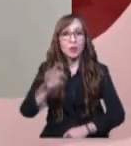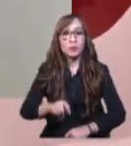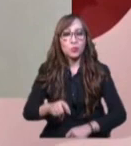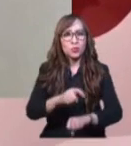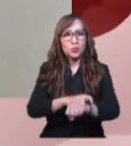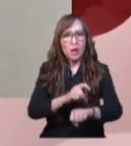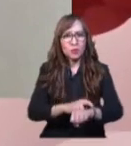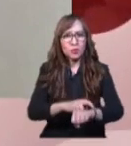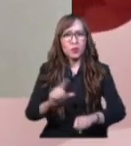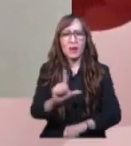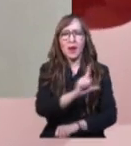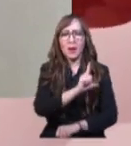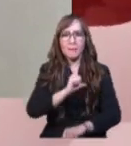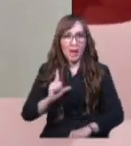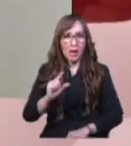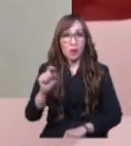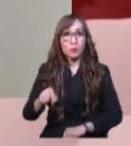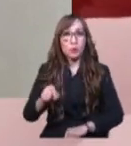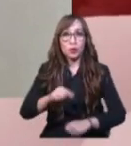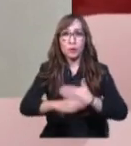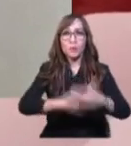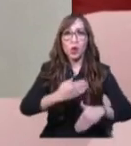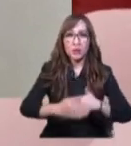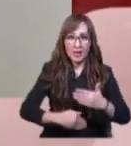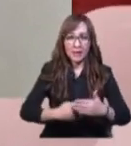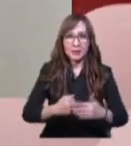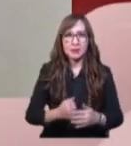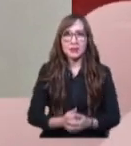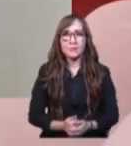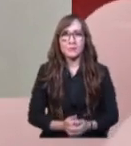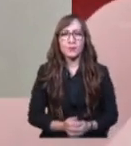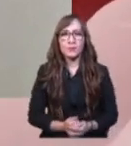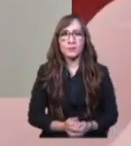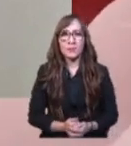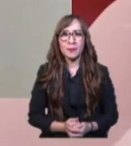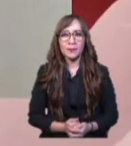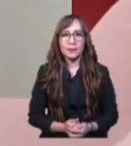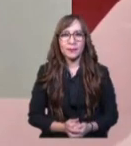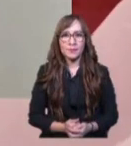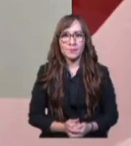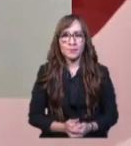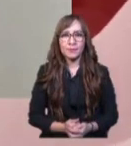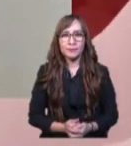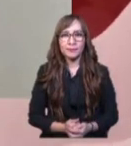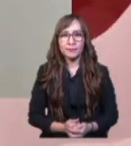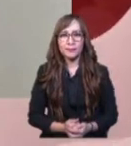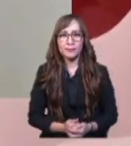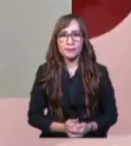nggak sebentar, banyak proses, trial, dan error. Dan balik lagi mungkin ke pertanyaan yang saya dapat